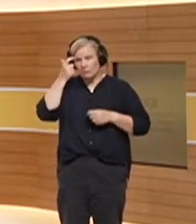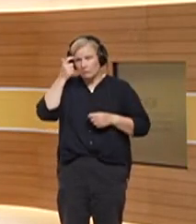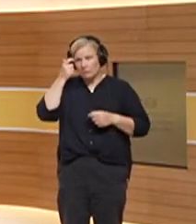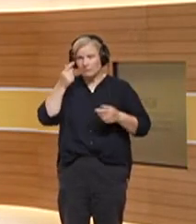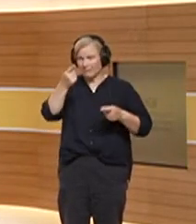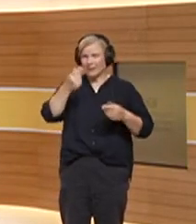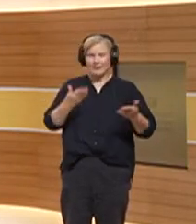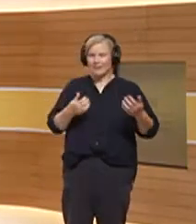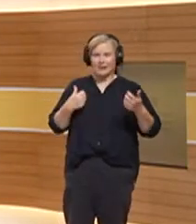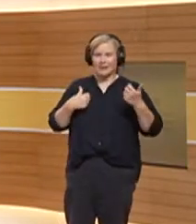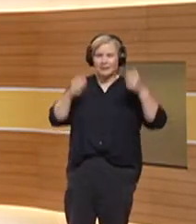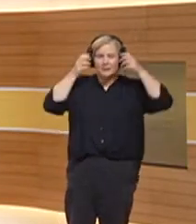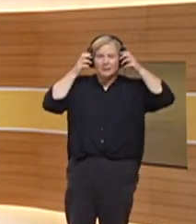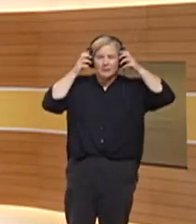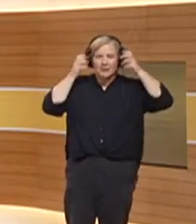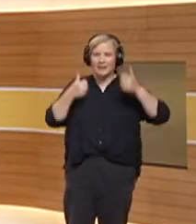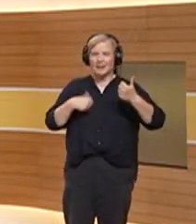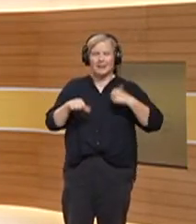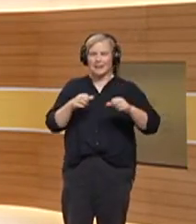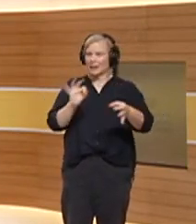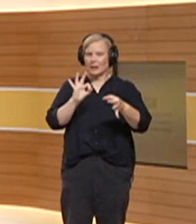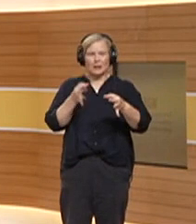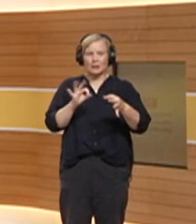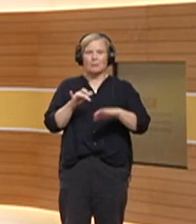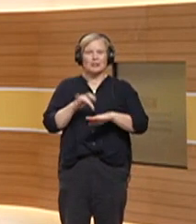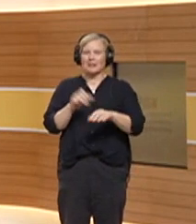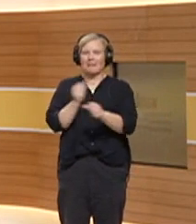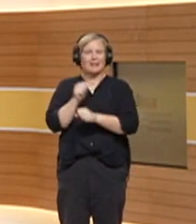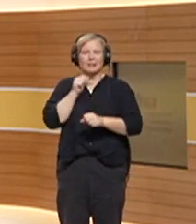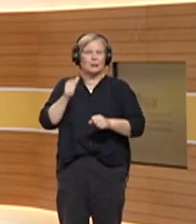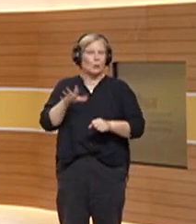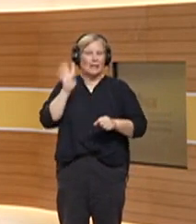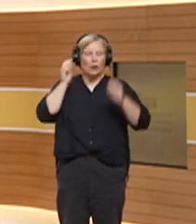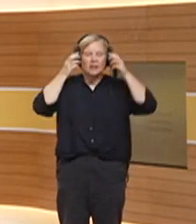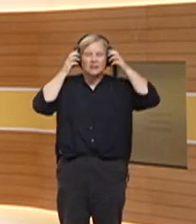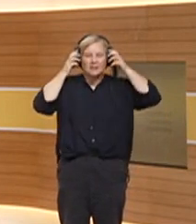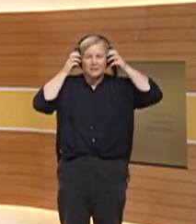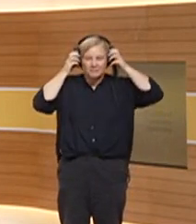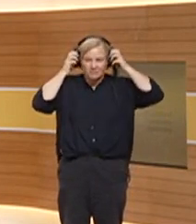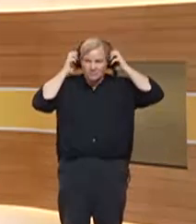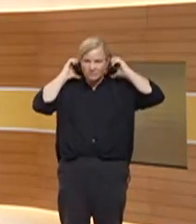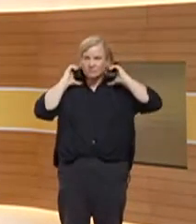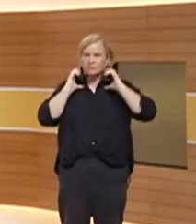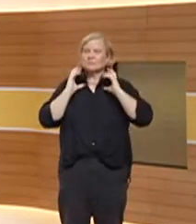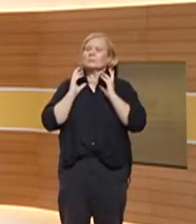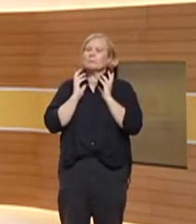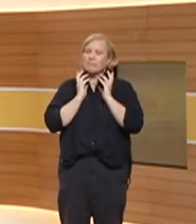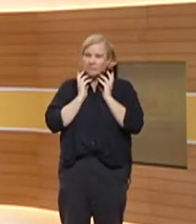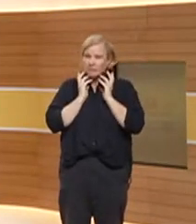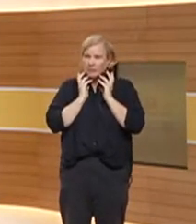Leider kann die Dolmetscherin den Ton nicht hören. Wir können das leider hier oben in der